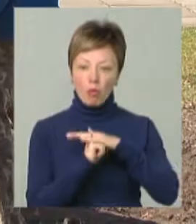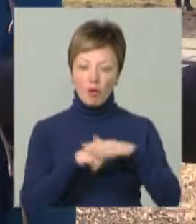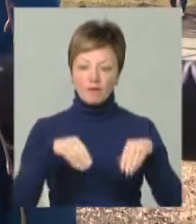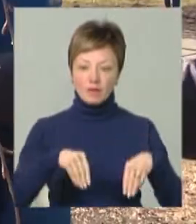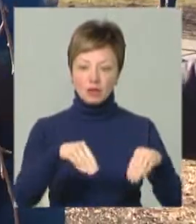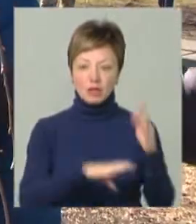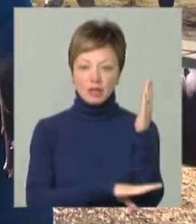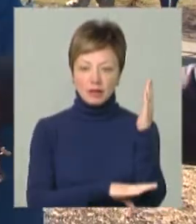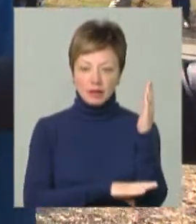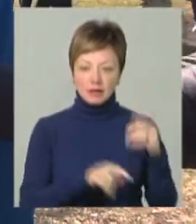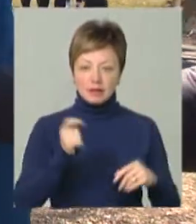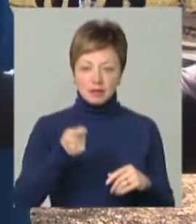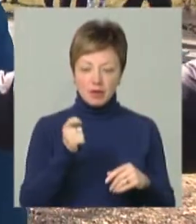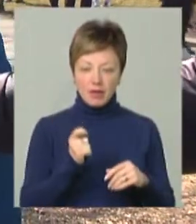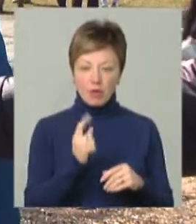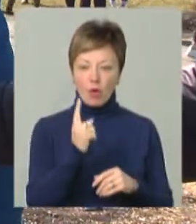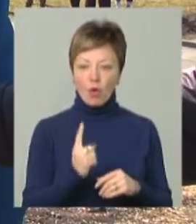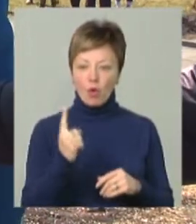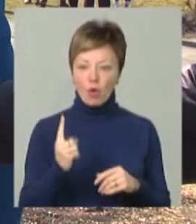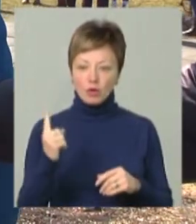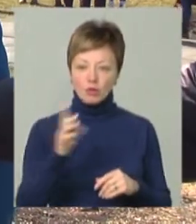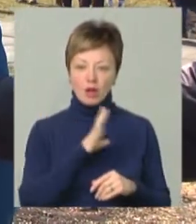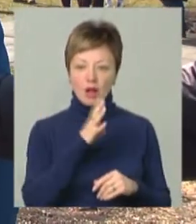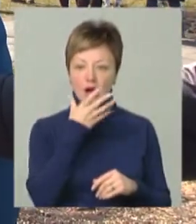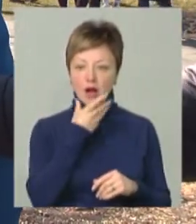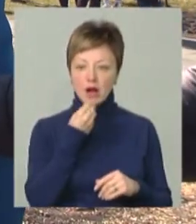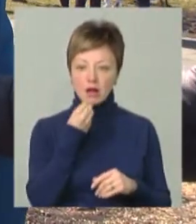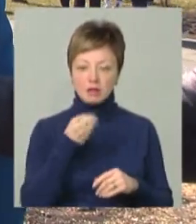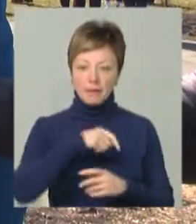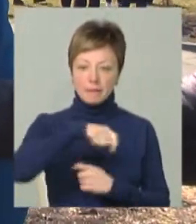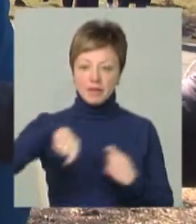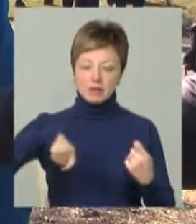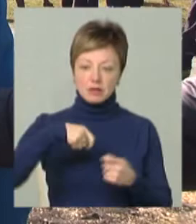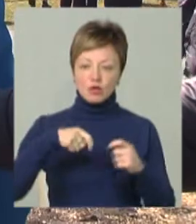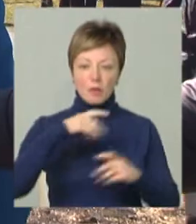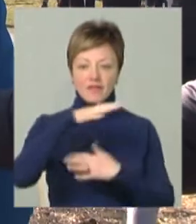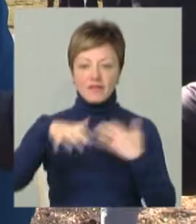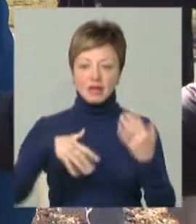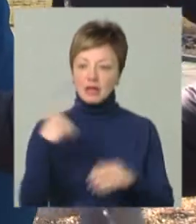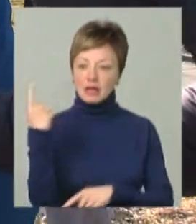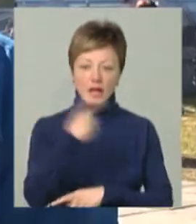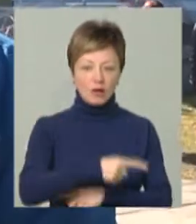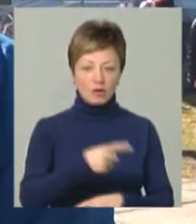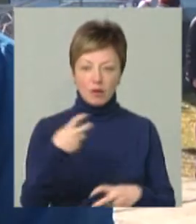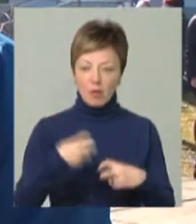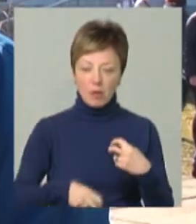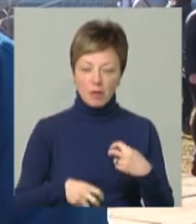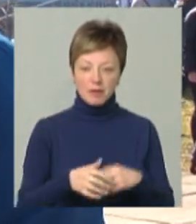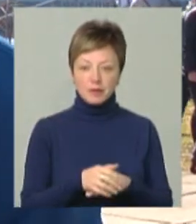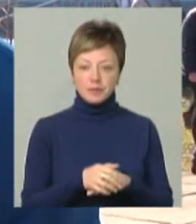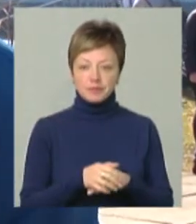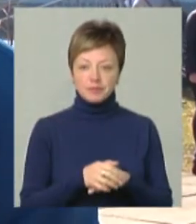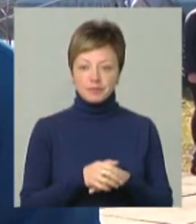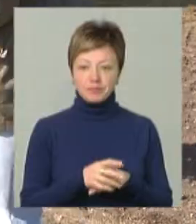дерев. Колички забиваємо, щоб було гарно підв'язати саджанці, щоб вітер не кинув, не поламав. По дві підпори